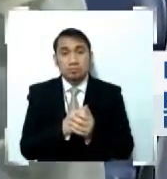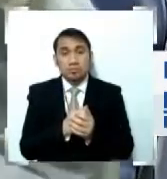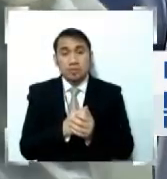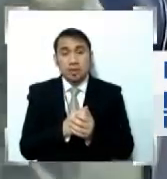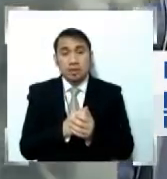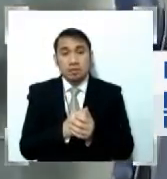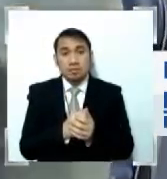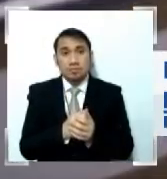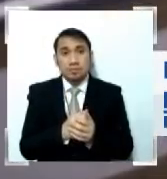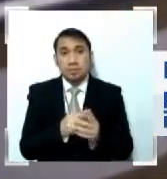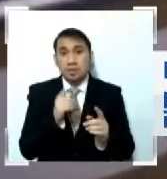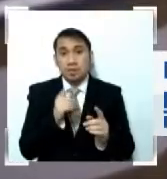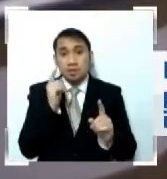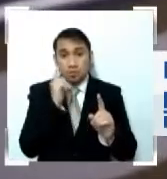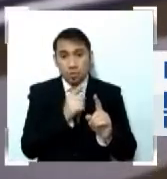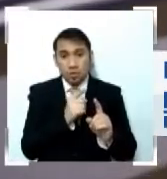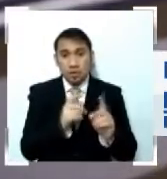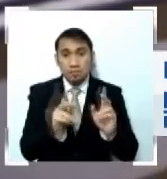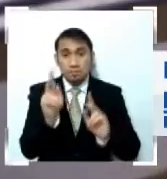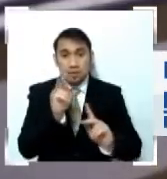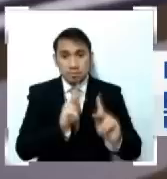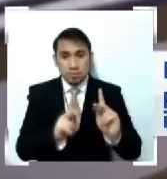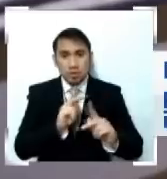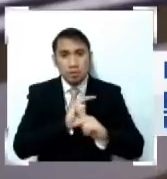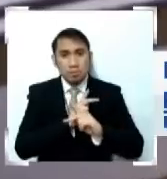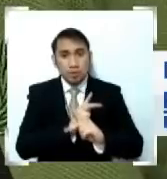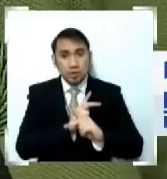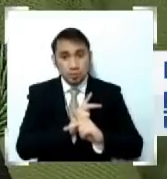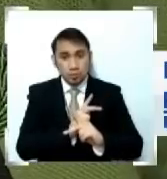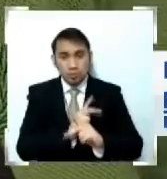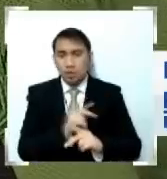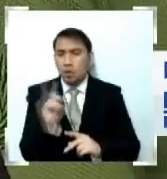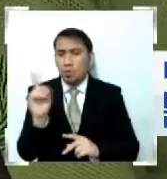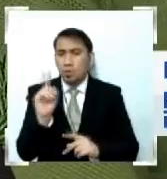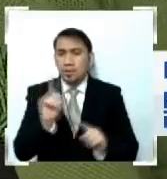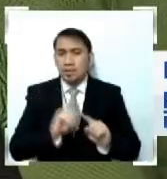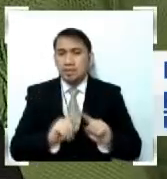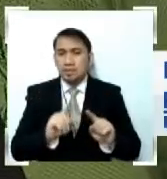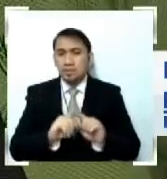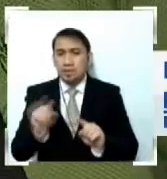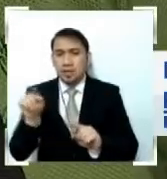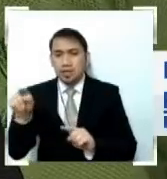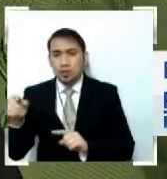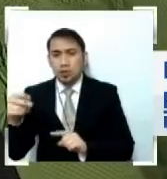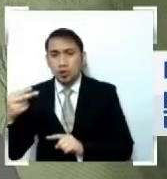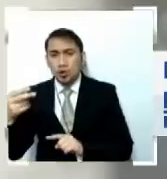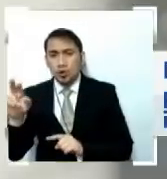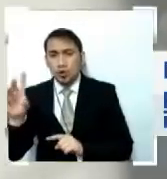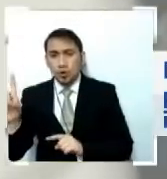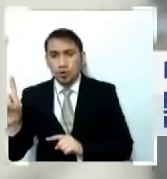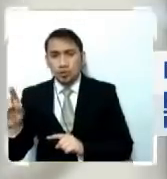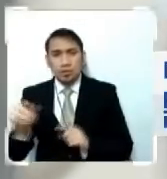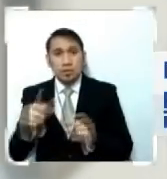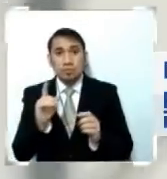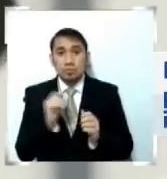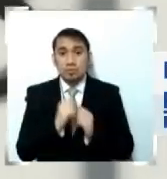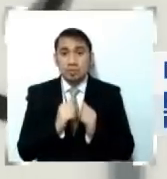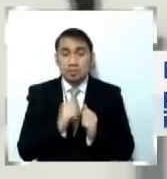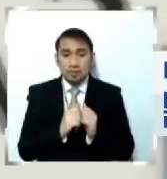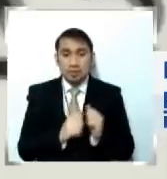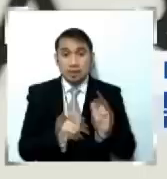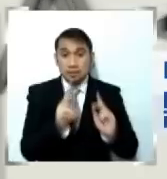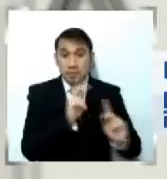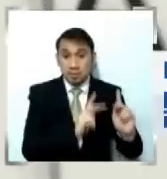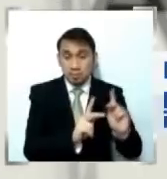population protection muna. Anong pagkakaiba nila gayon din ang original target na herd immunity? Ganito yan. Population protection